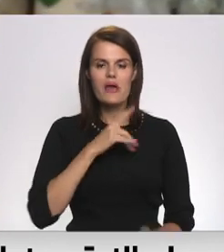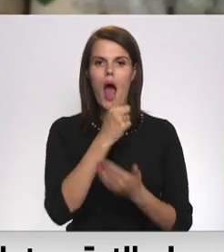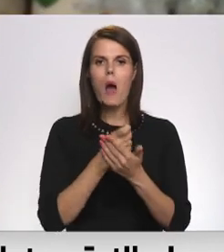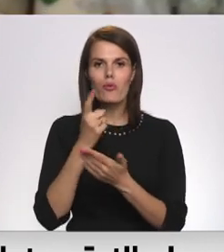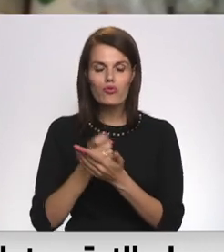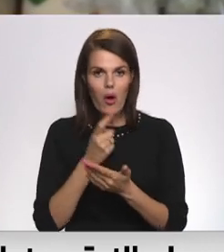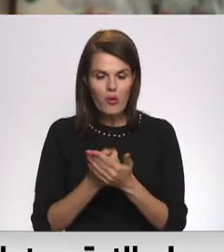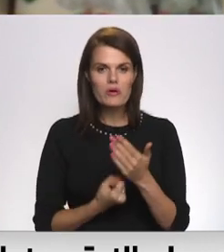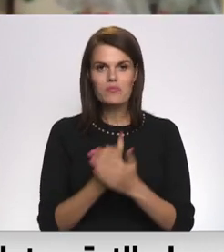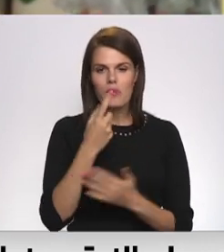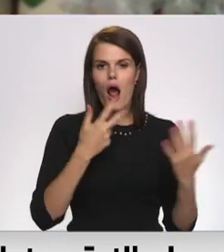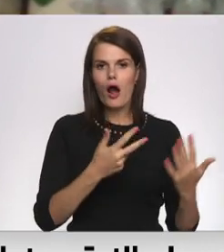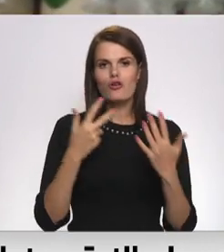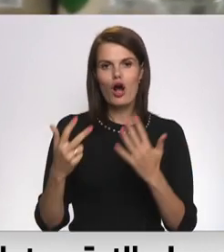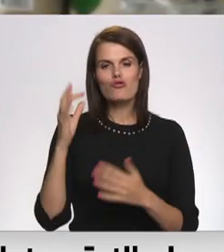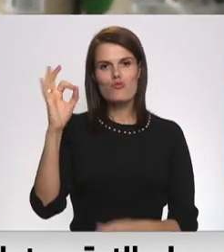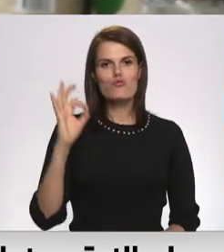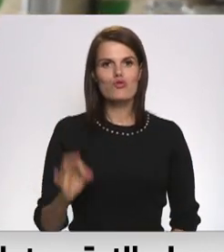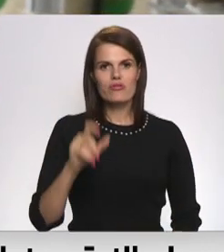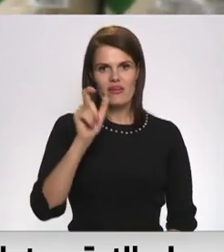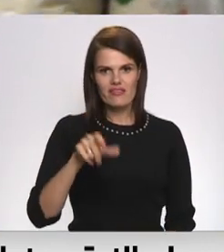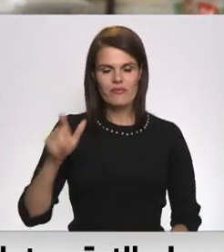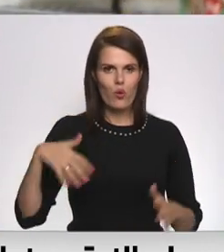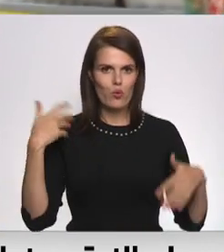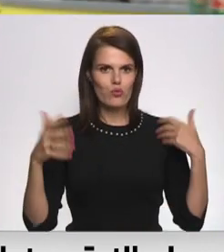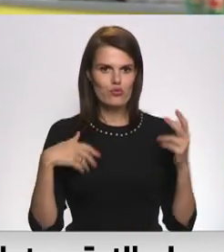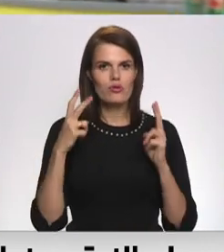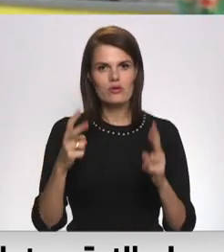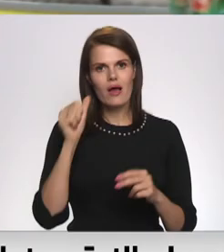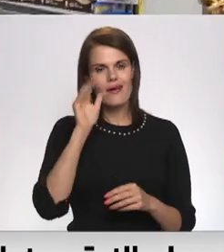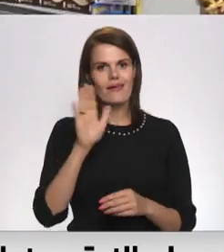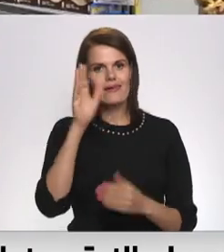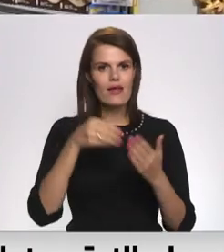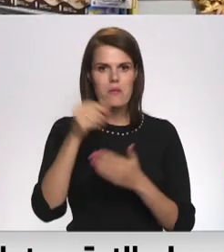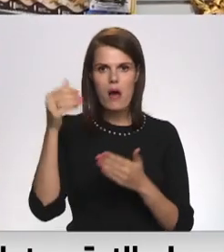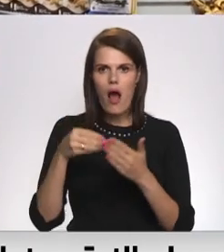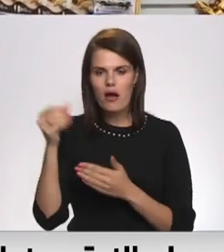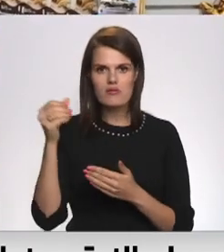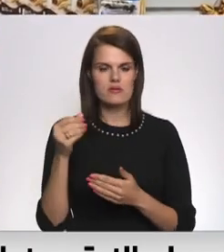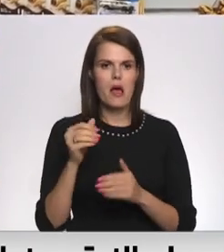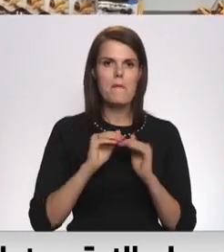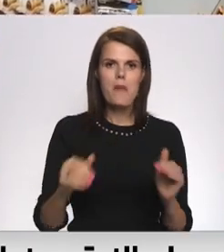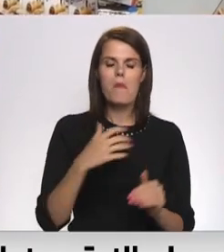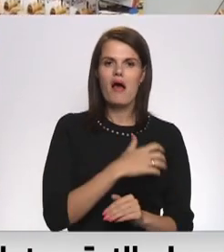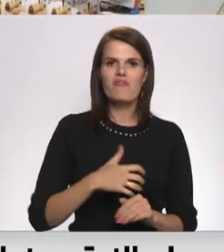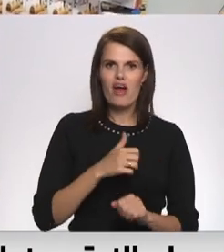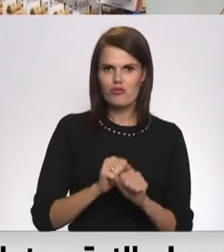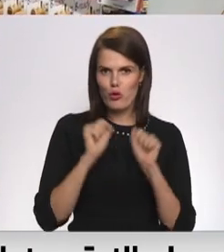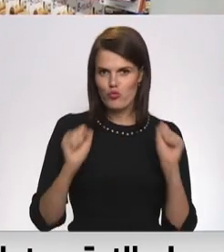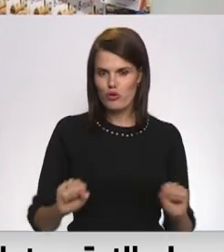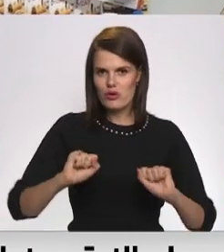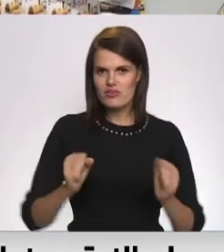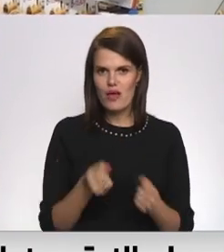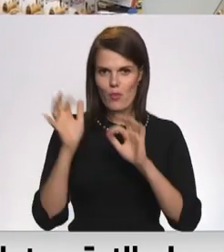noskaidrots, ka 88% iedzīvotāji ir nobežījušies par ikdienas tēriņu apmaksu un pamatvajadzību nodrošināšanu rudens un ziemas